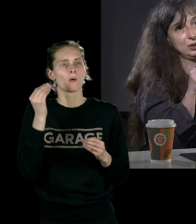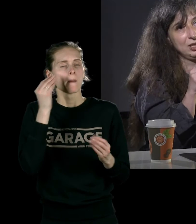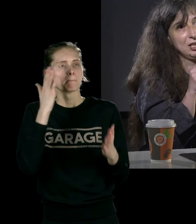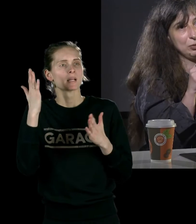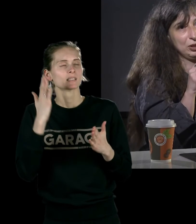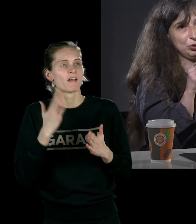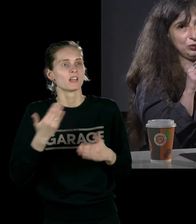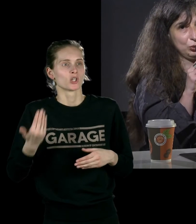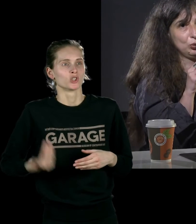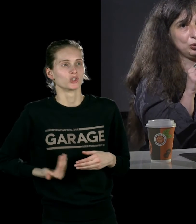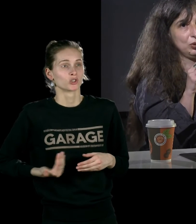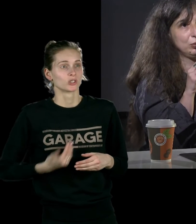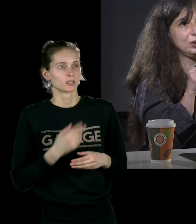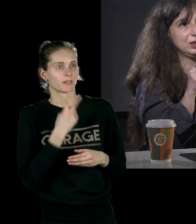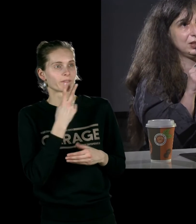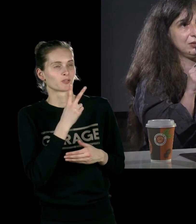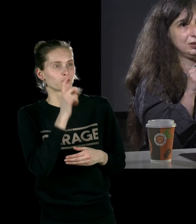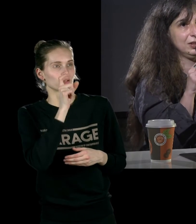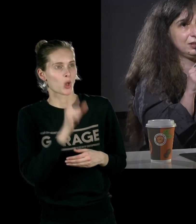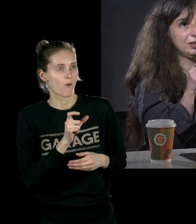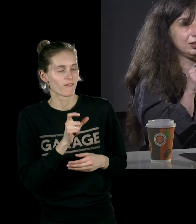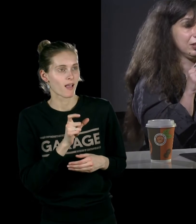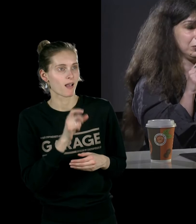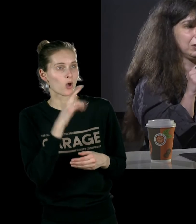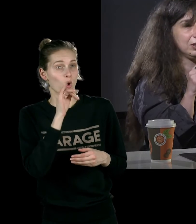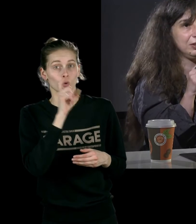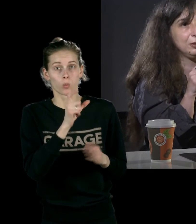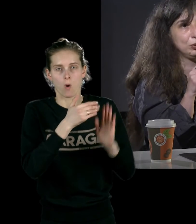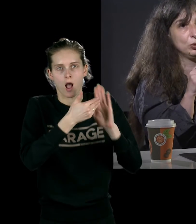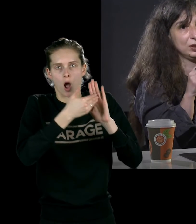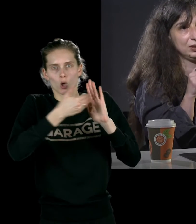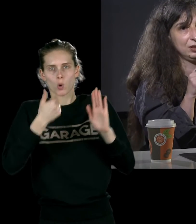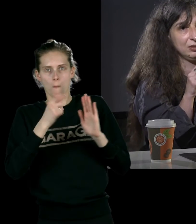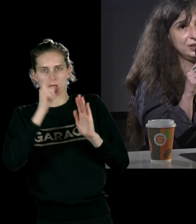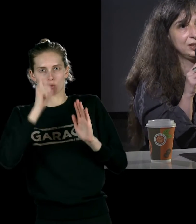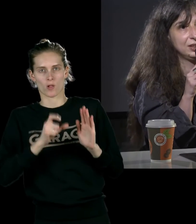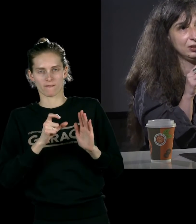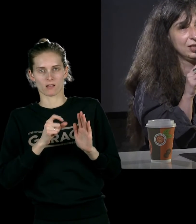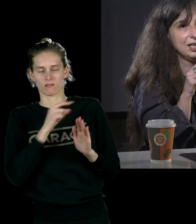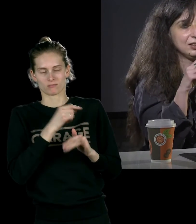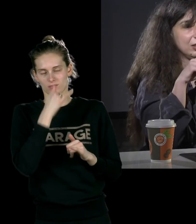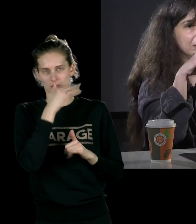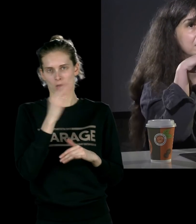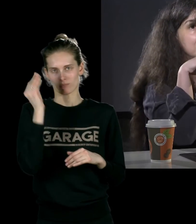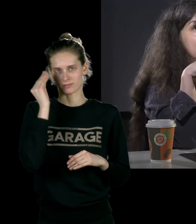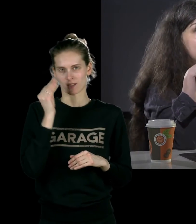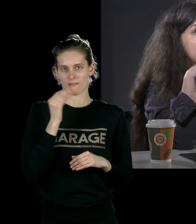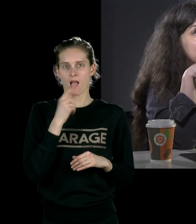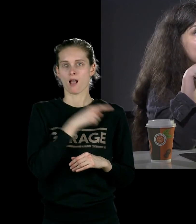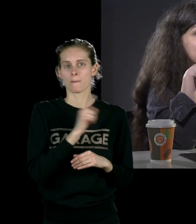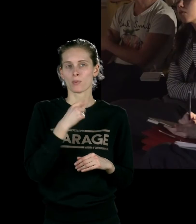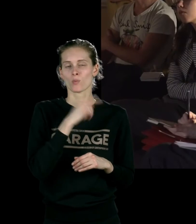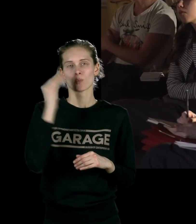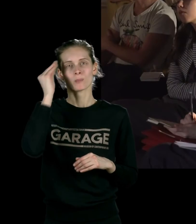ханжеством. Потому что все то, что его интересовало, это как бы столкновение плоти, столкновение тел, столкновение,